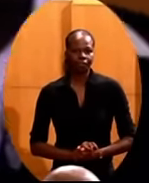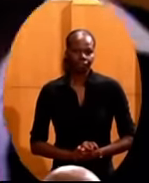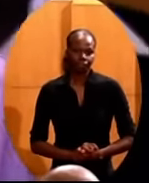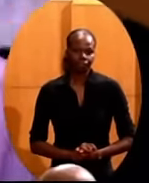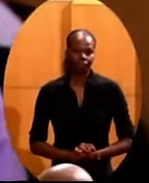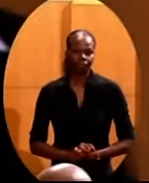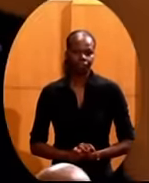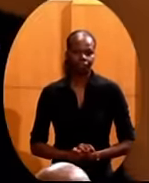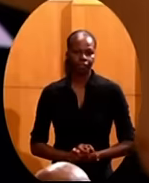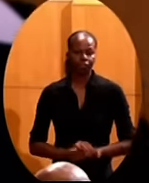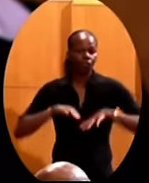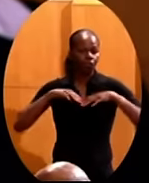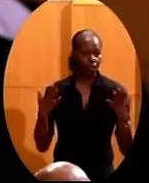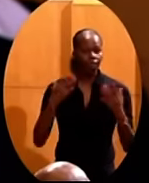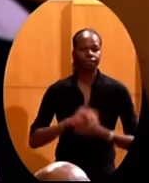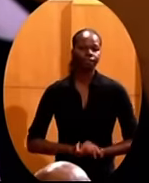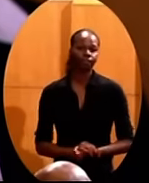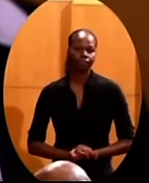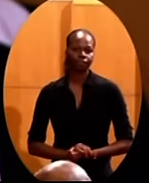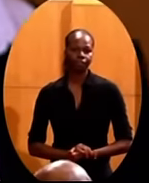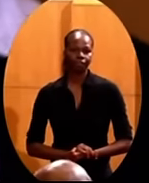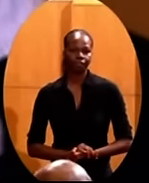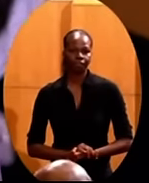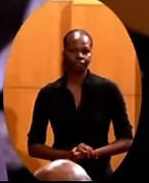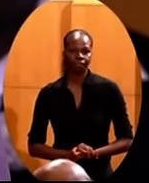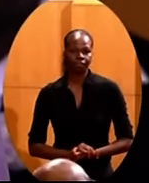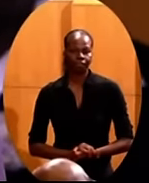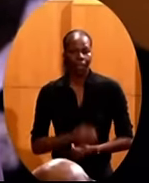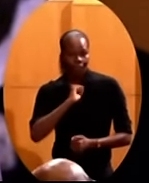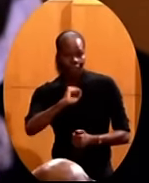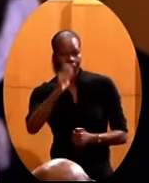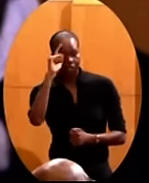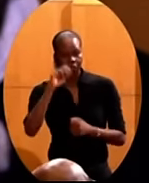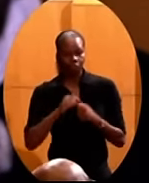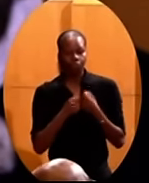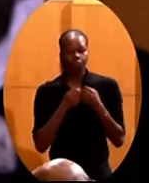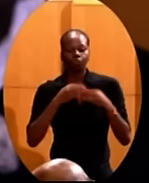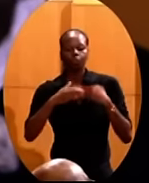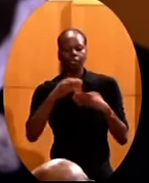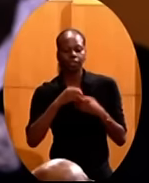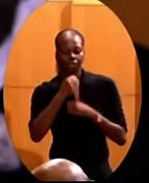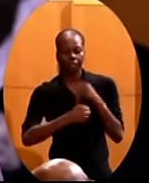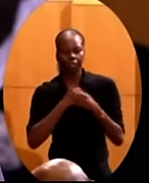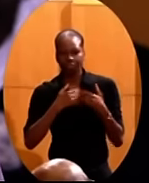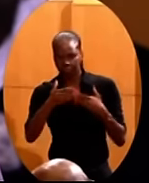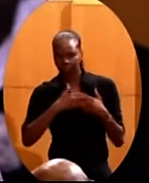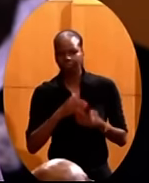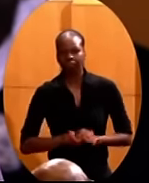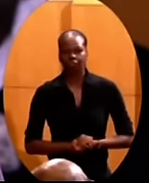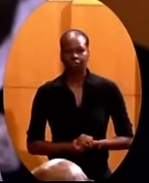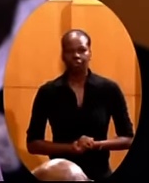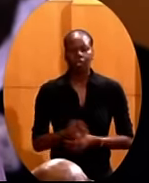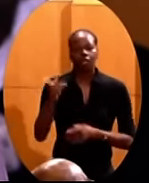Dr voilà nos grandes priorités pour les prochaines années anné vous avez